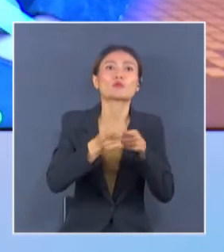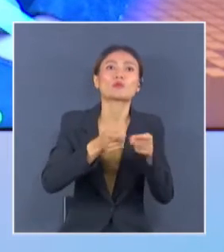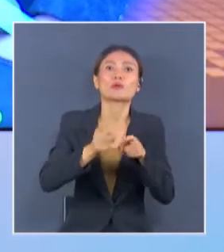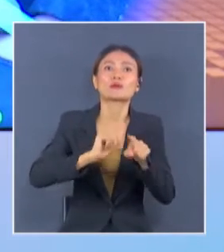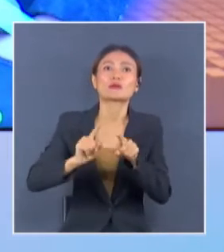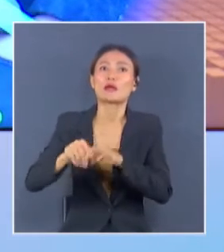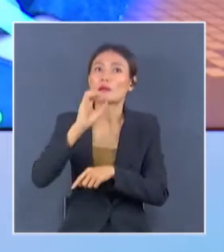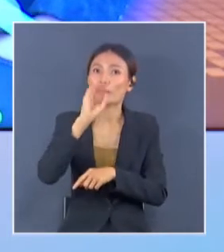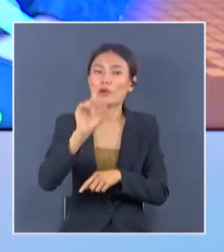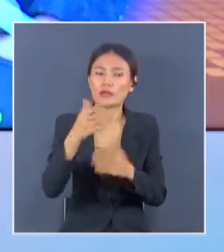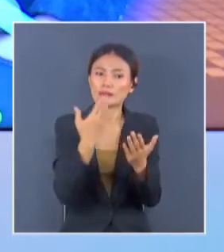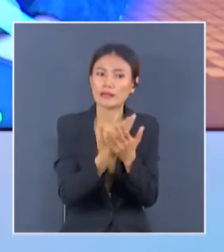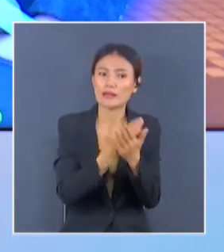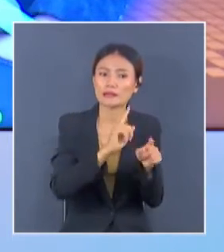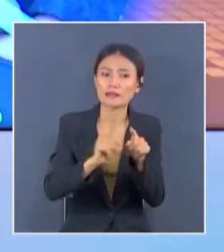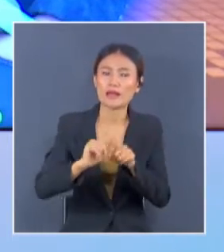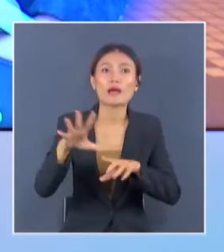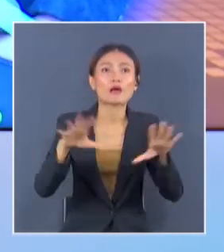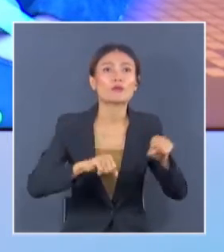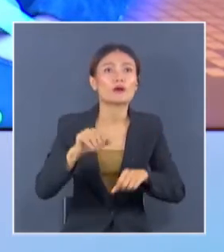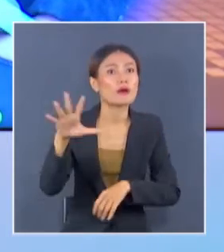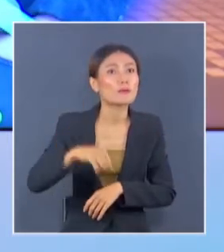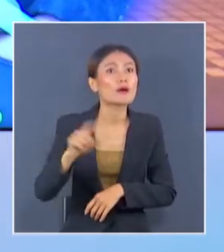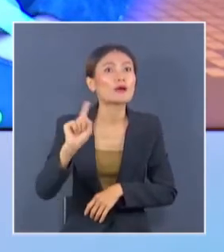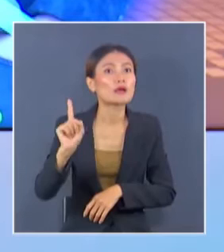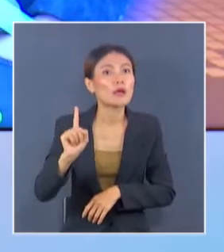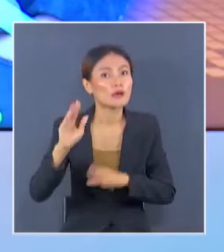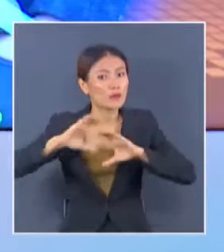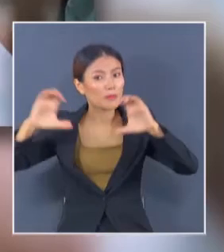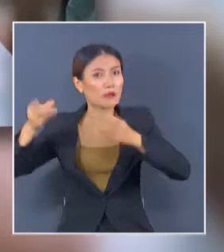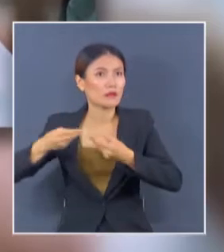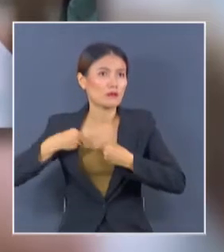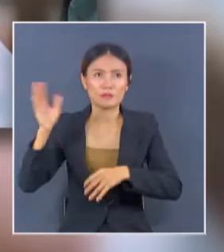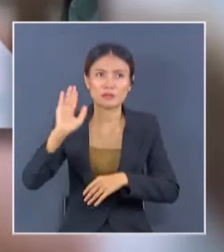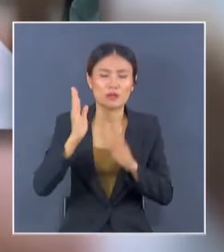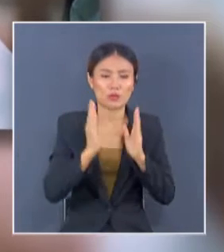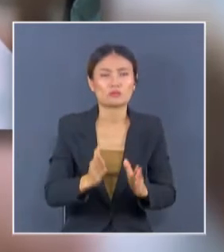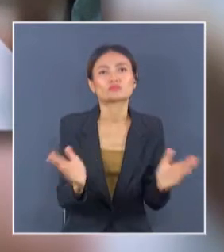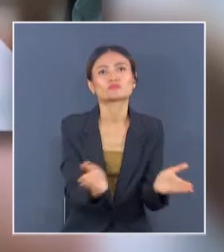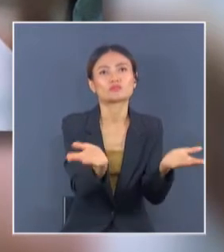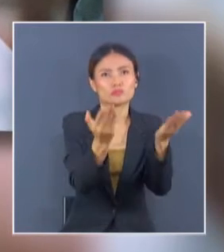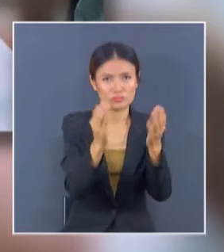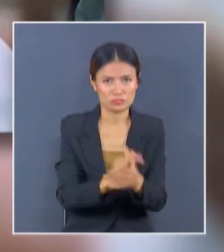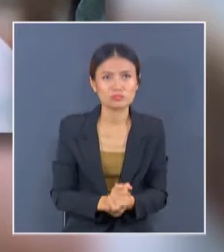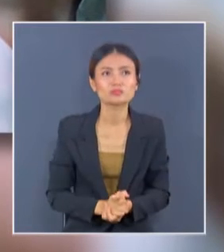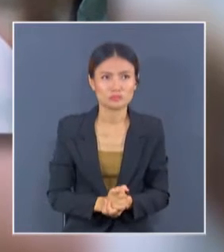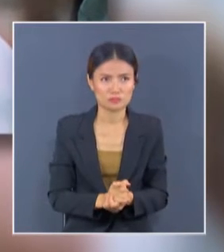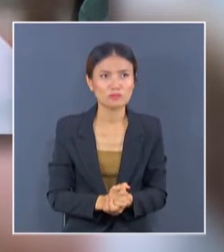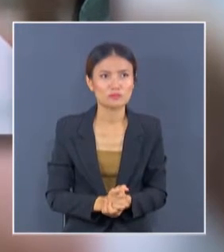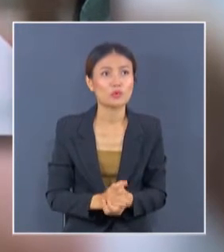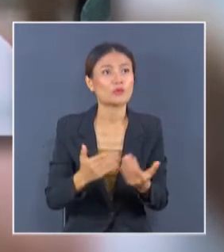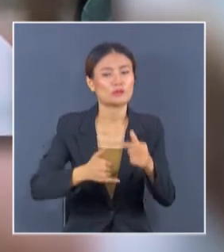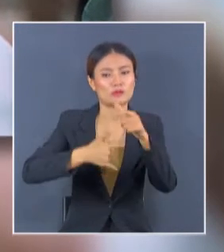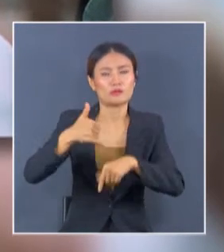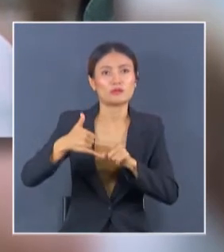ไม่ได้มาจากภาครัฐนะคะแต่ว่ามาจากผู้สนับสนุนที่เข้ามาร่วมบริจาคค่ะจากกรณีที่โตโน่ภาคินเตรีย